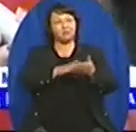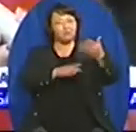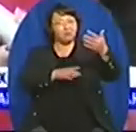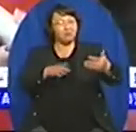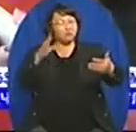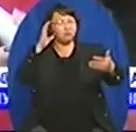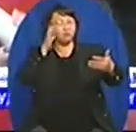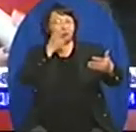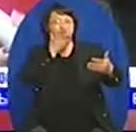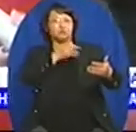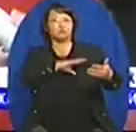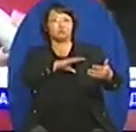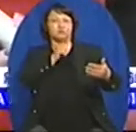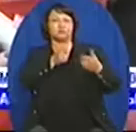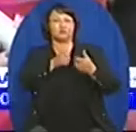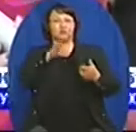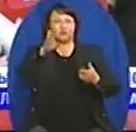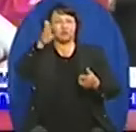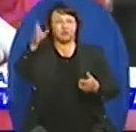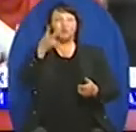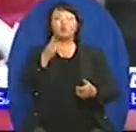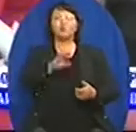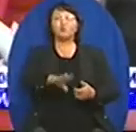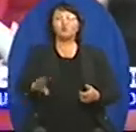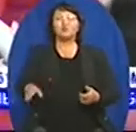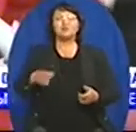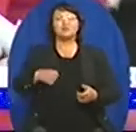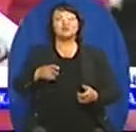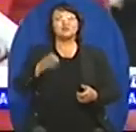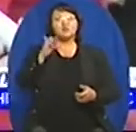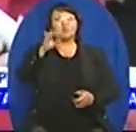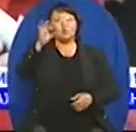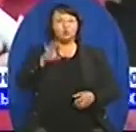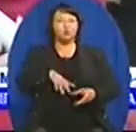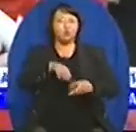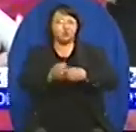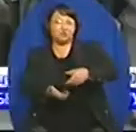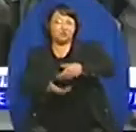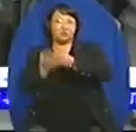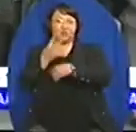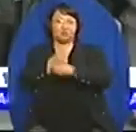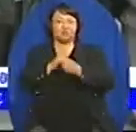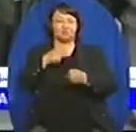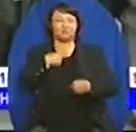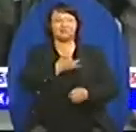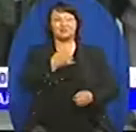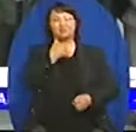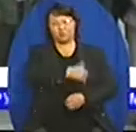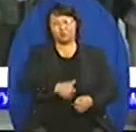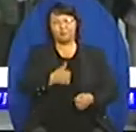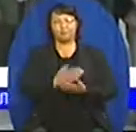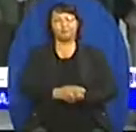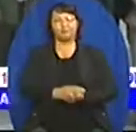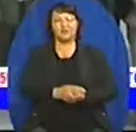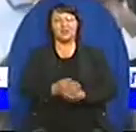бөгөөд бид өхөн чингэсэн ирээдүйн минь үр бүгдэд цааштай хөв нэмэр орноо гэдэгт итгэл дүүрэн байгаа. Сонгосон төрийн түшээд